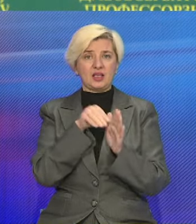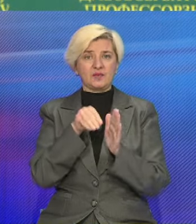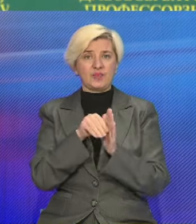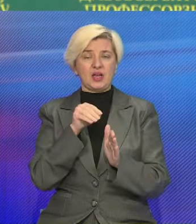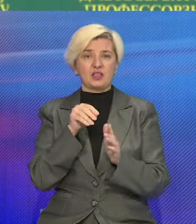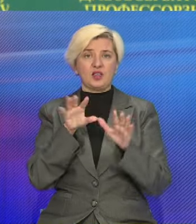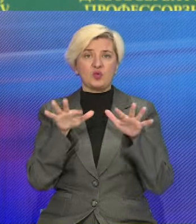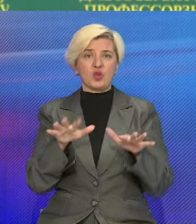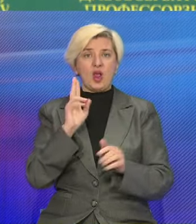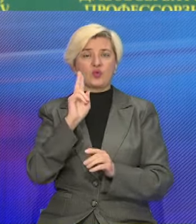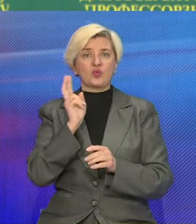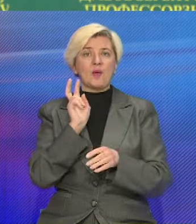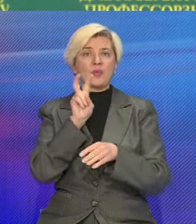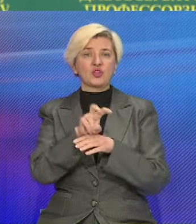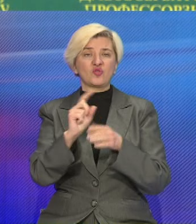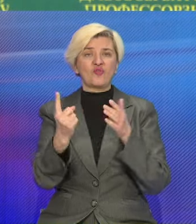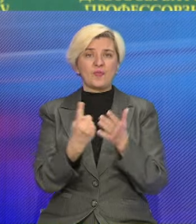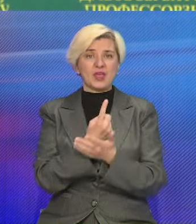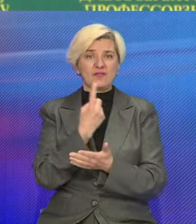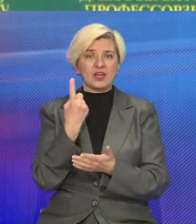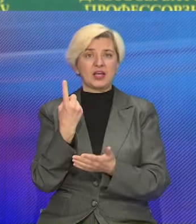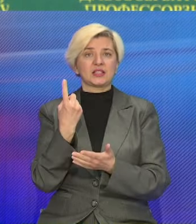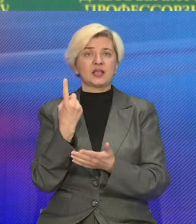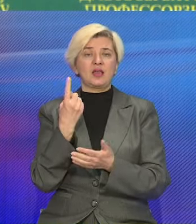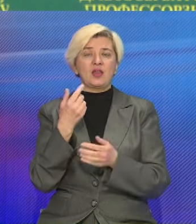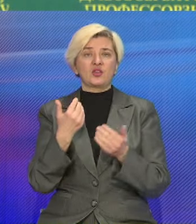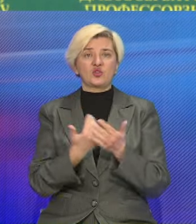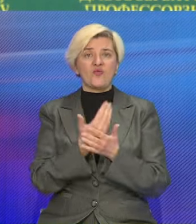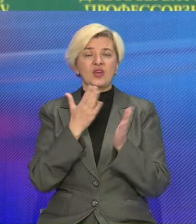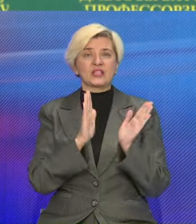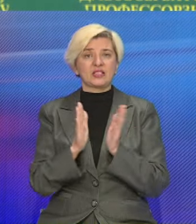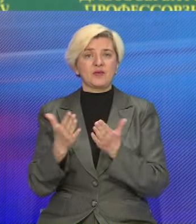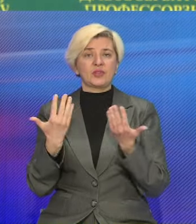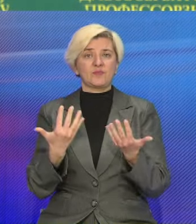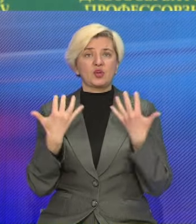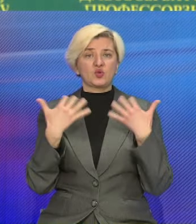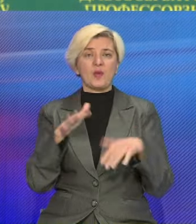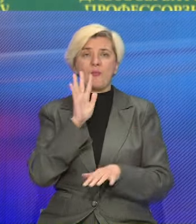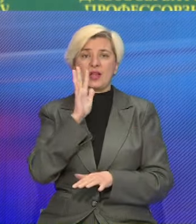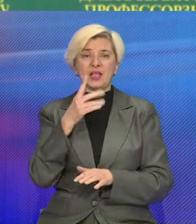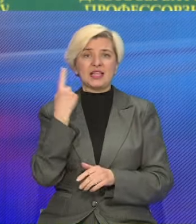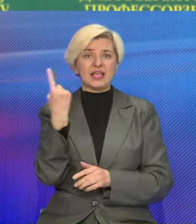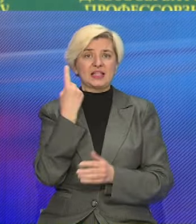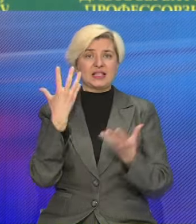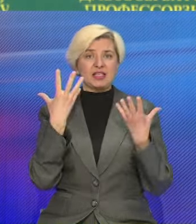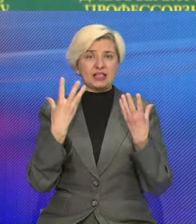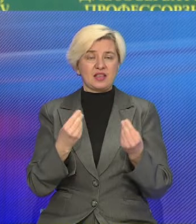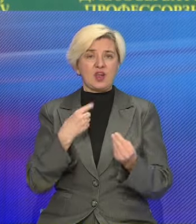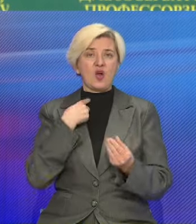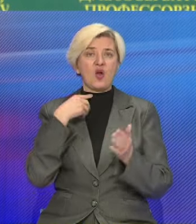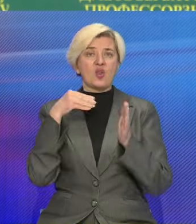приймає перший раз. Тем більше нова система. Тепер вже 5 років депутатів, єдиний день голосування.